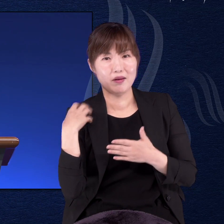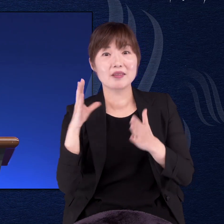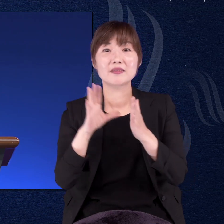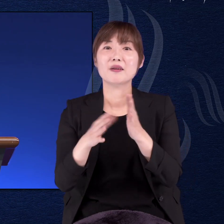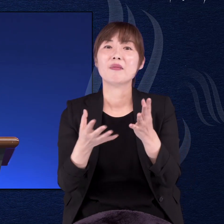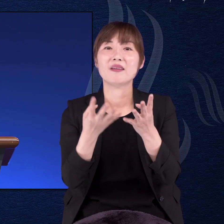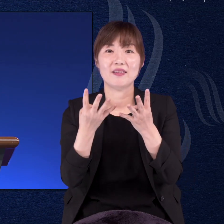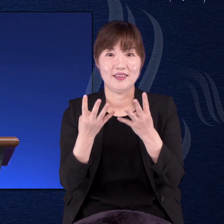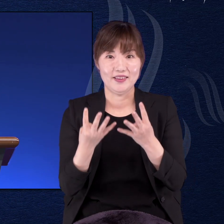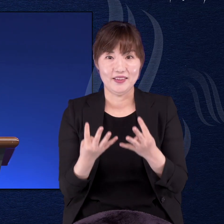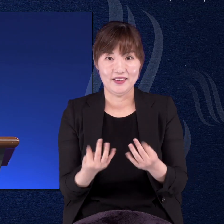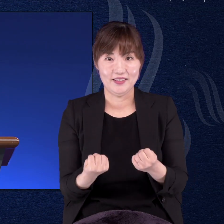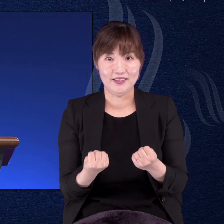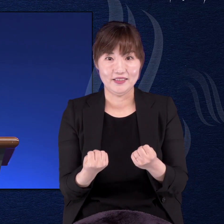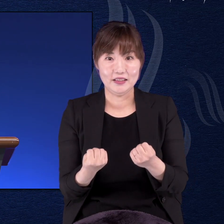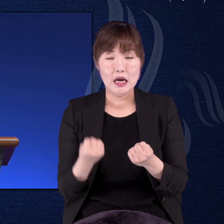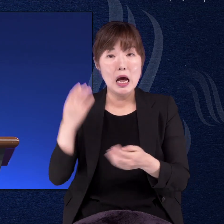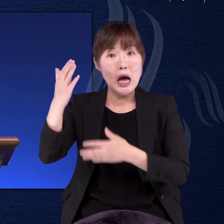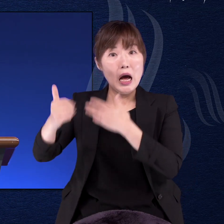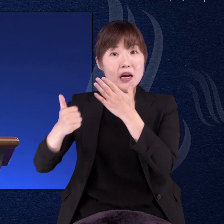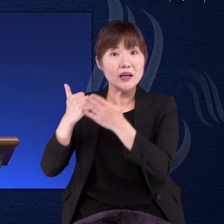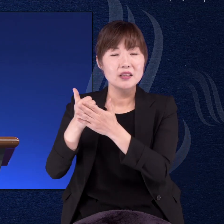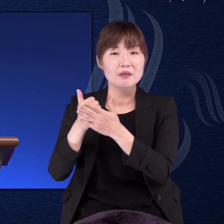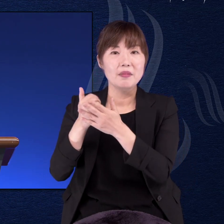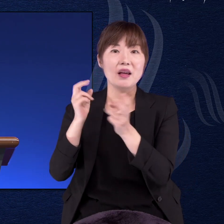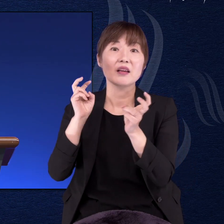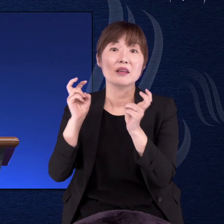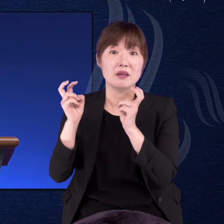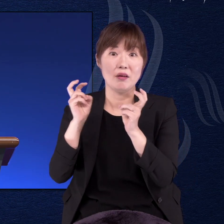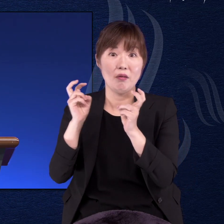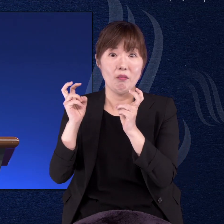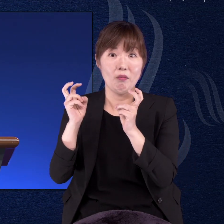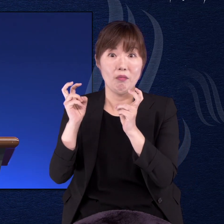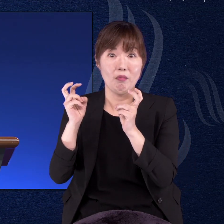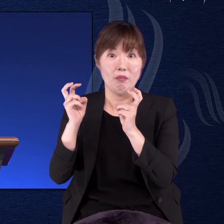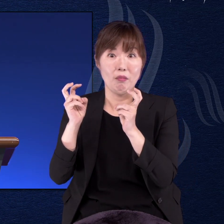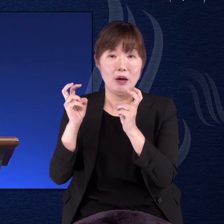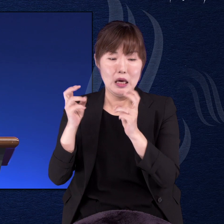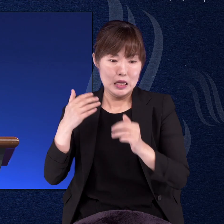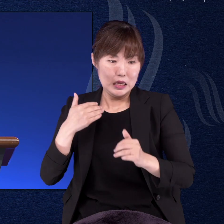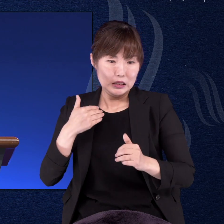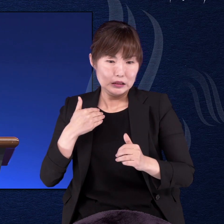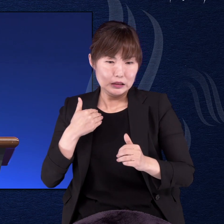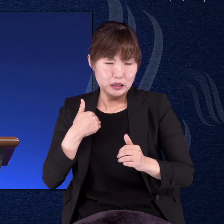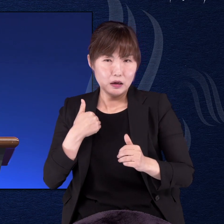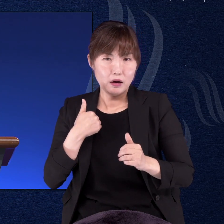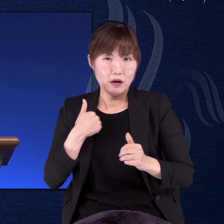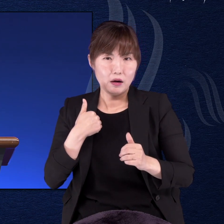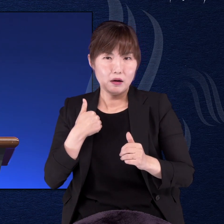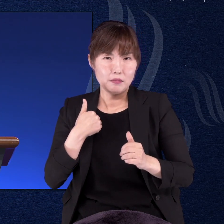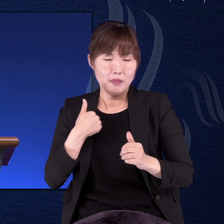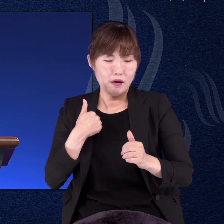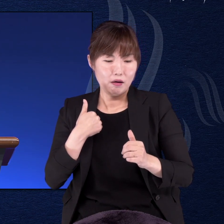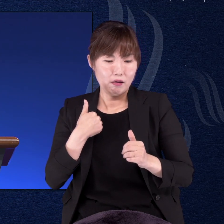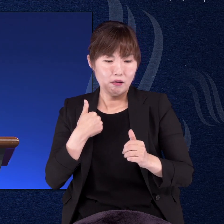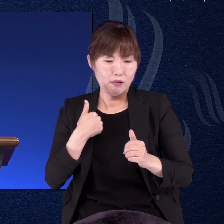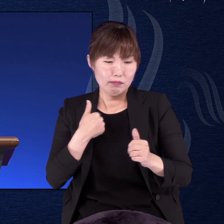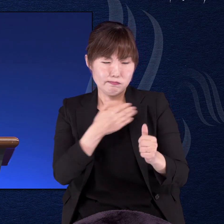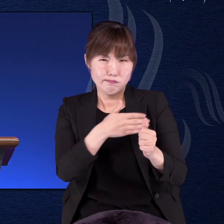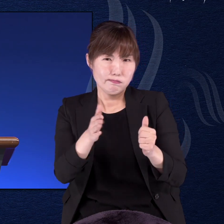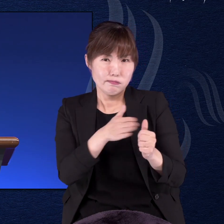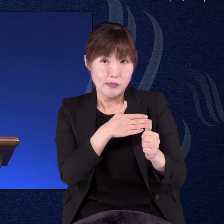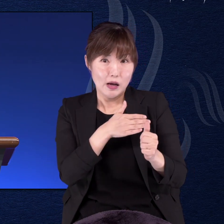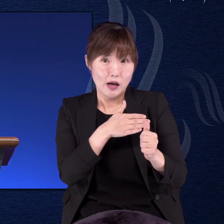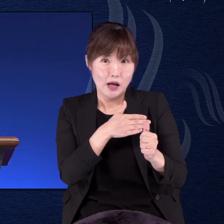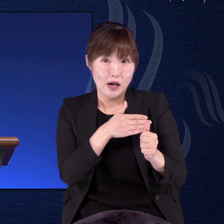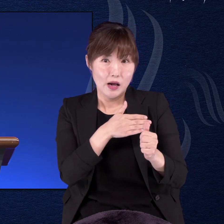하나님의 기업이에요. 우리가 함부로 마구 대할 대상이 아닙니다. 하나님의 기업이기 때문에